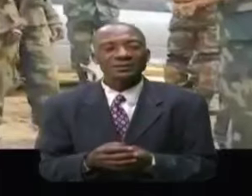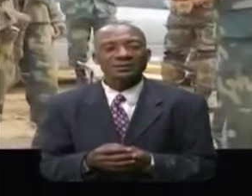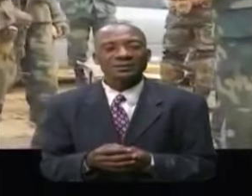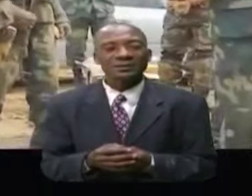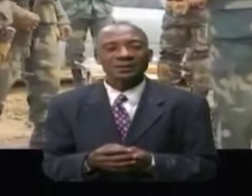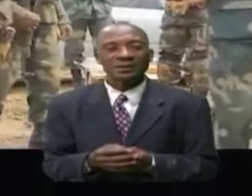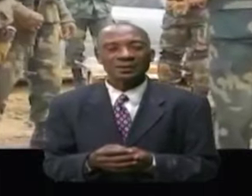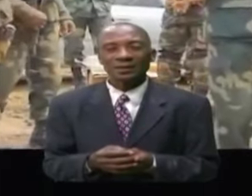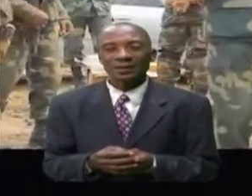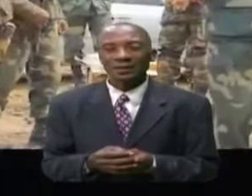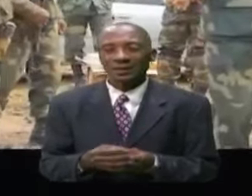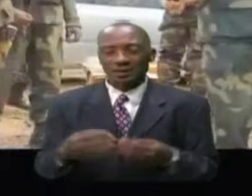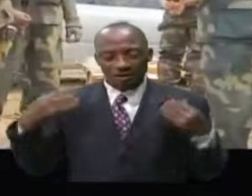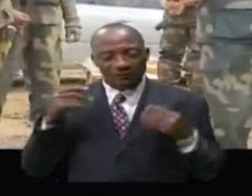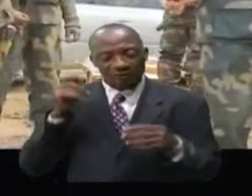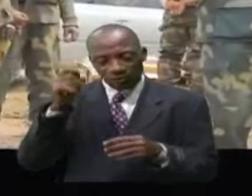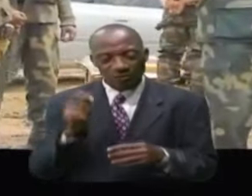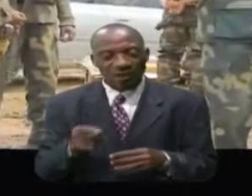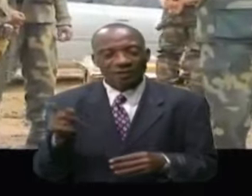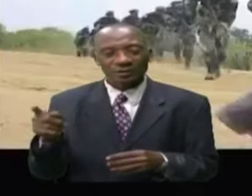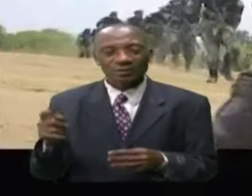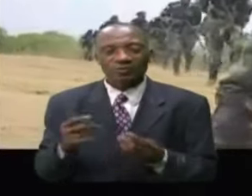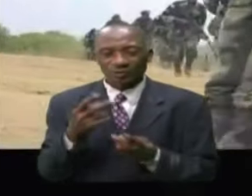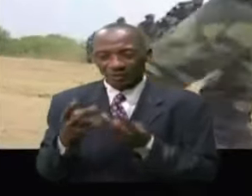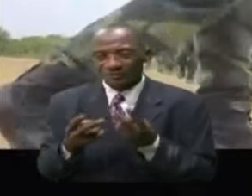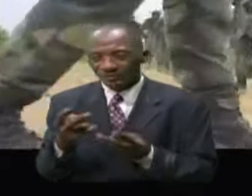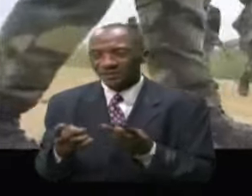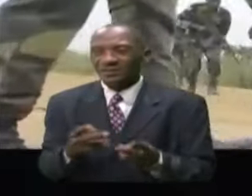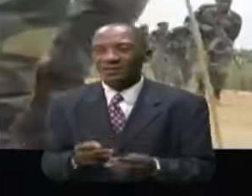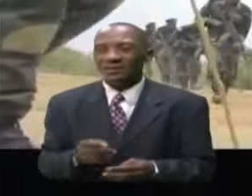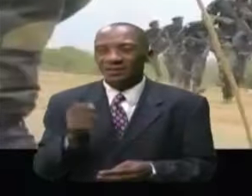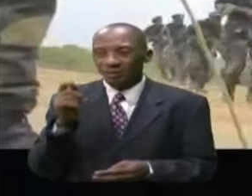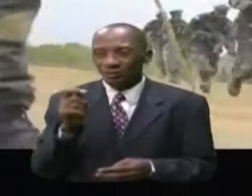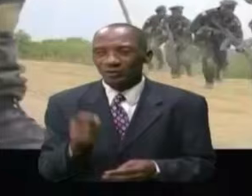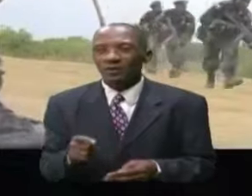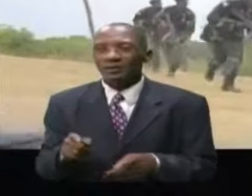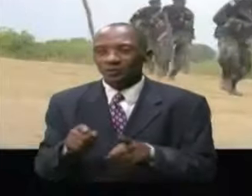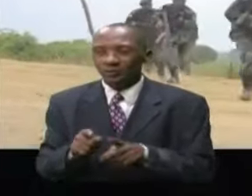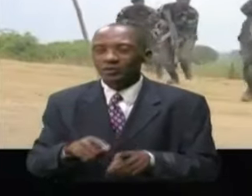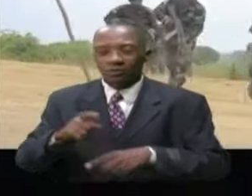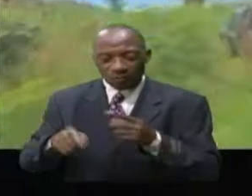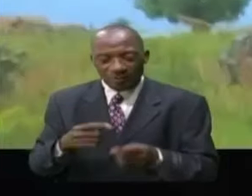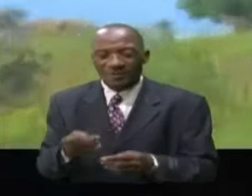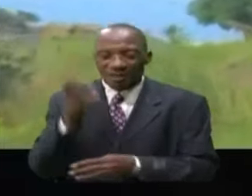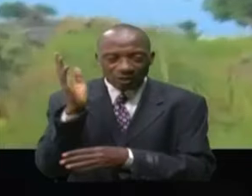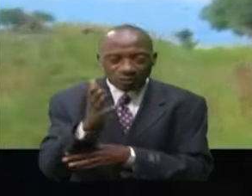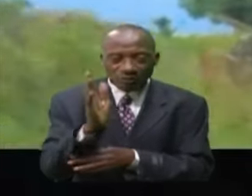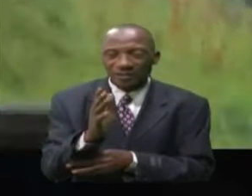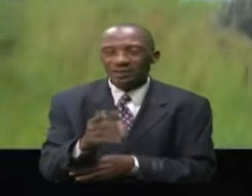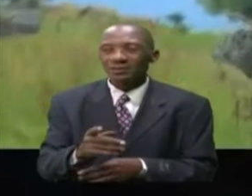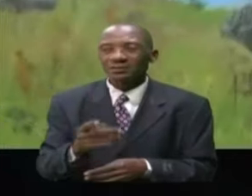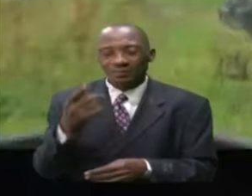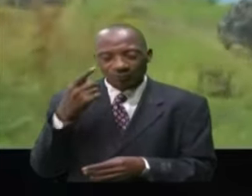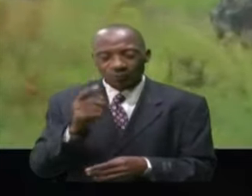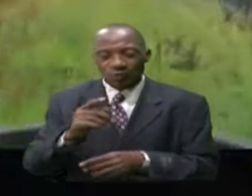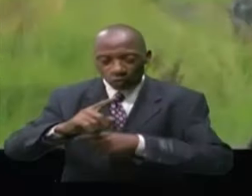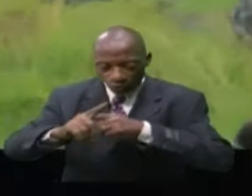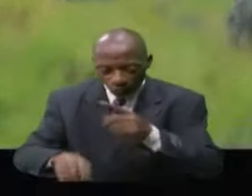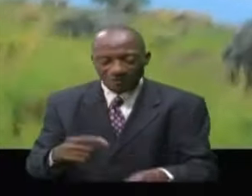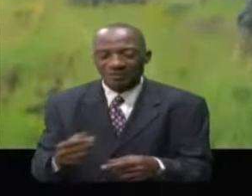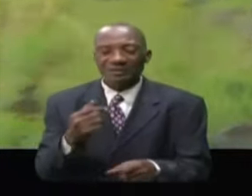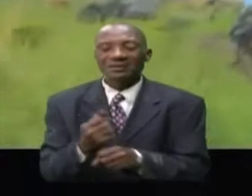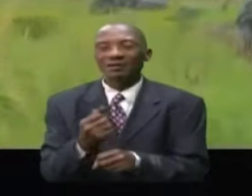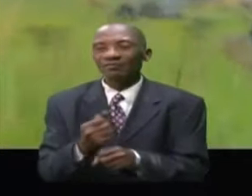l'état de siège, ont pacifié plusieurs zones dans les territoires de Mahagi, Irumu, Djougou, jadis occupés par les